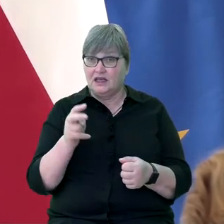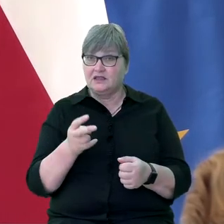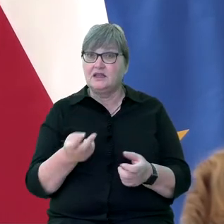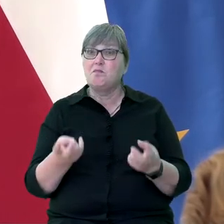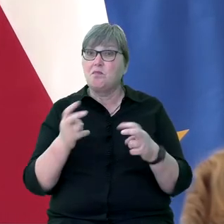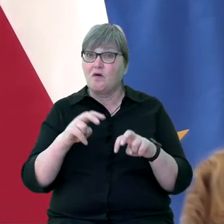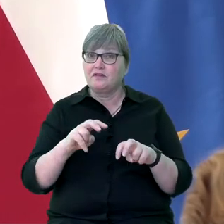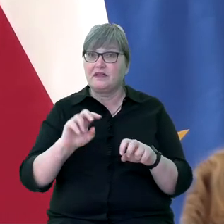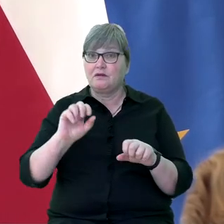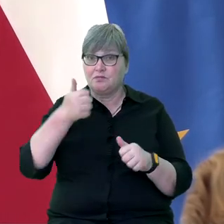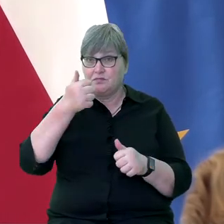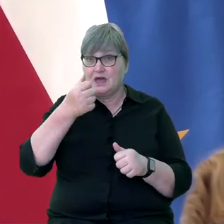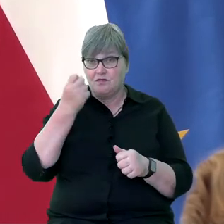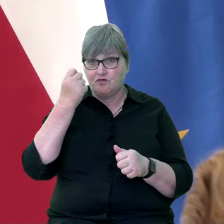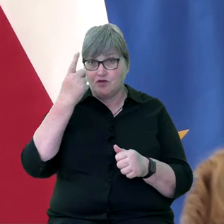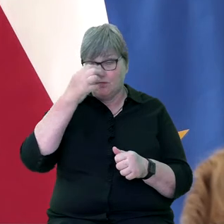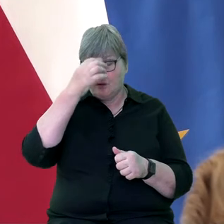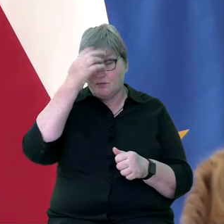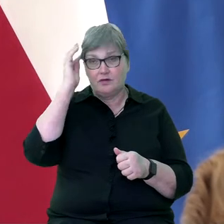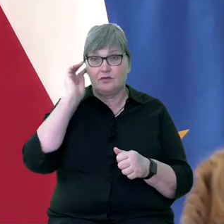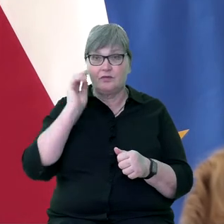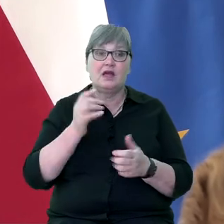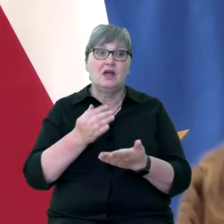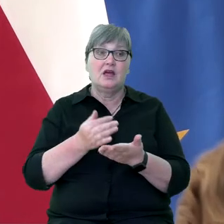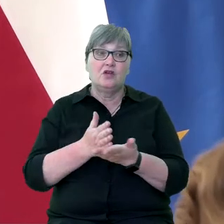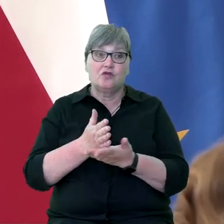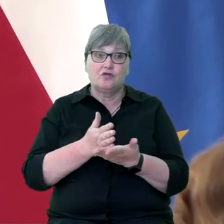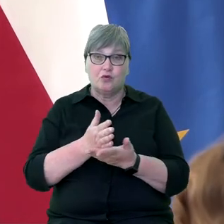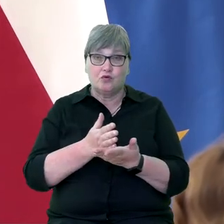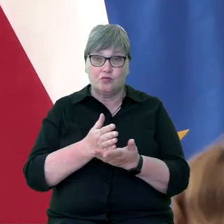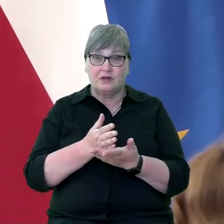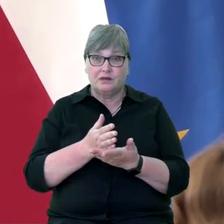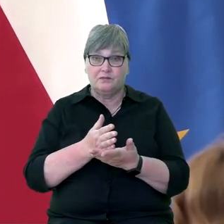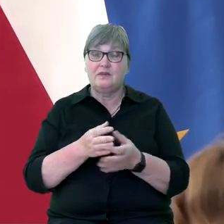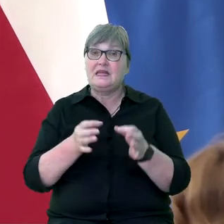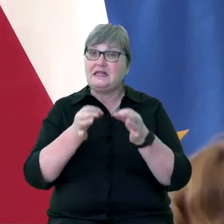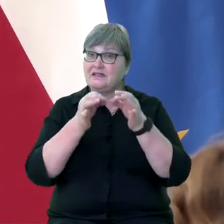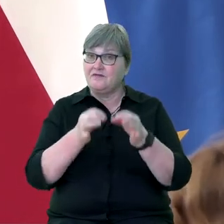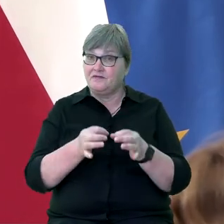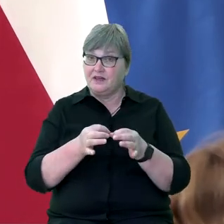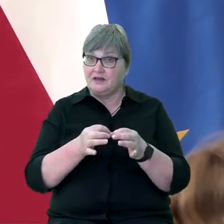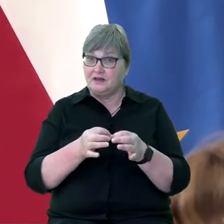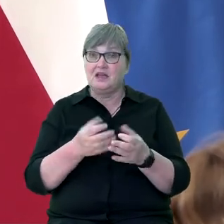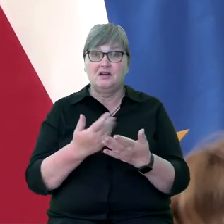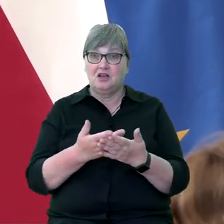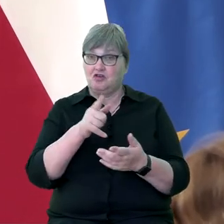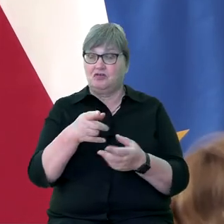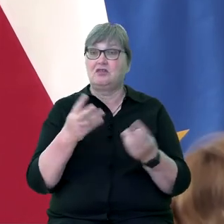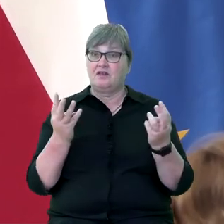koncepcje służby cywilnej. Dlaczego to ważne? Bo jeżeli spojrzymy